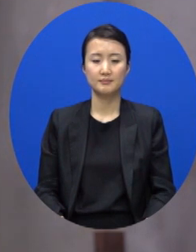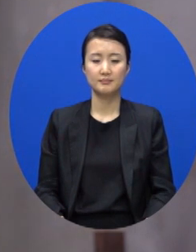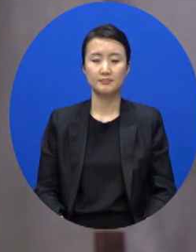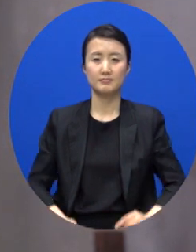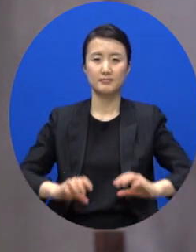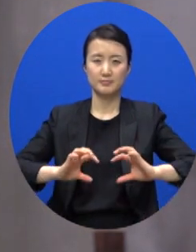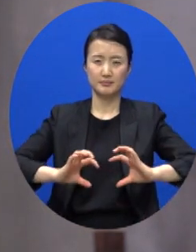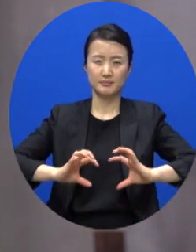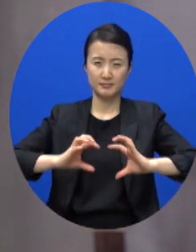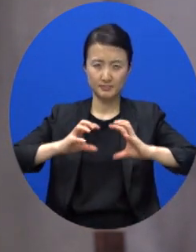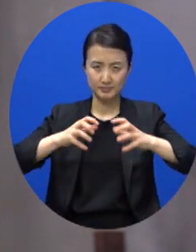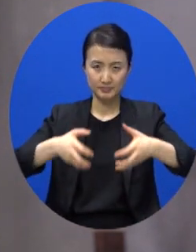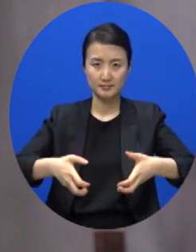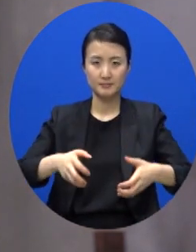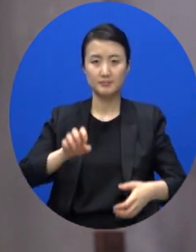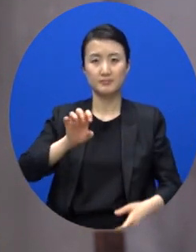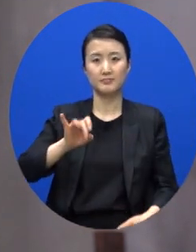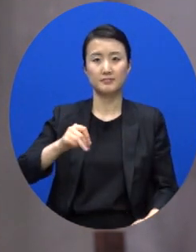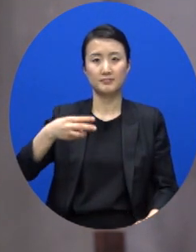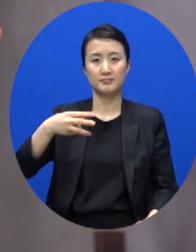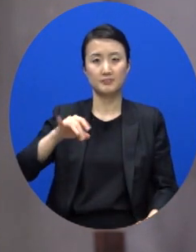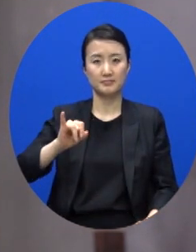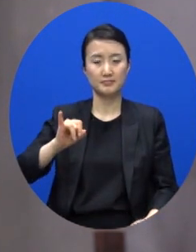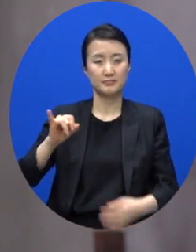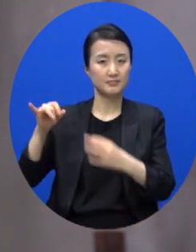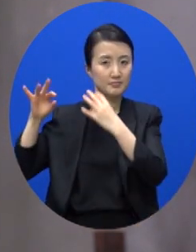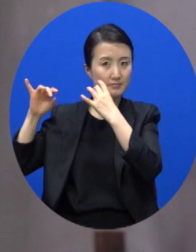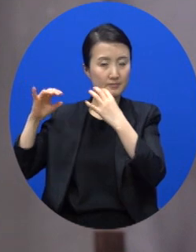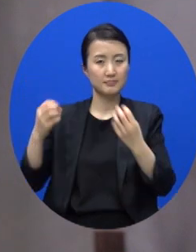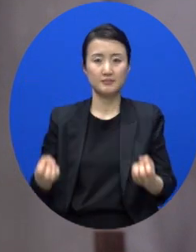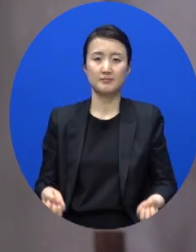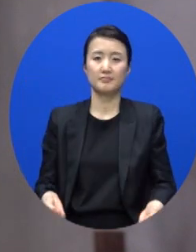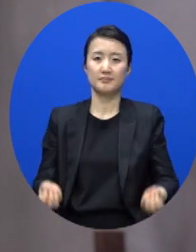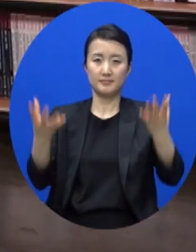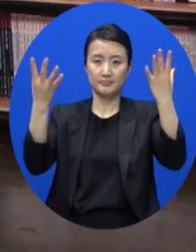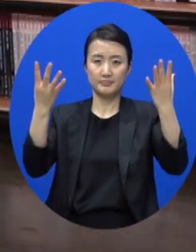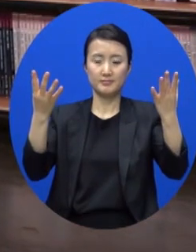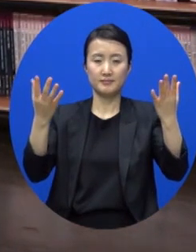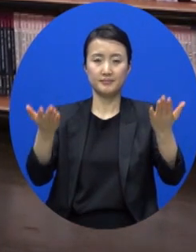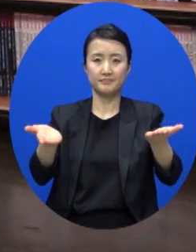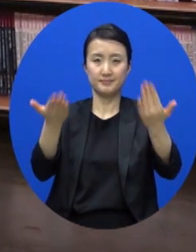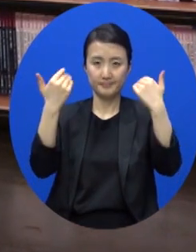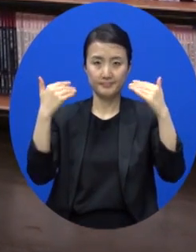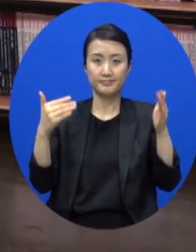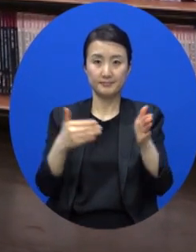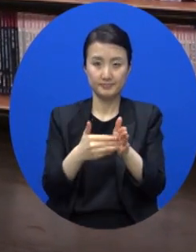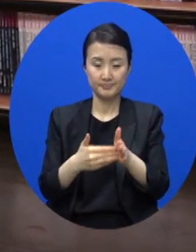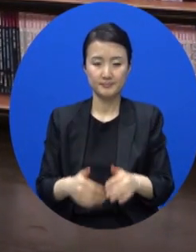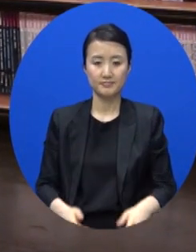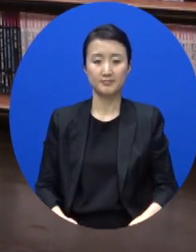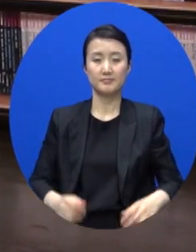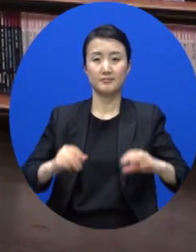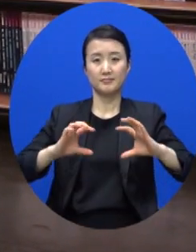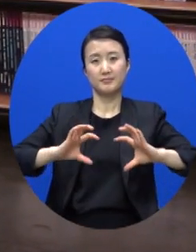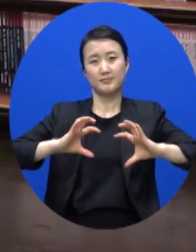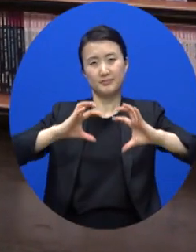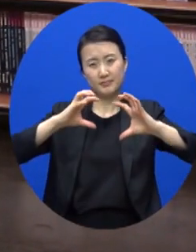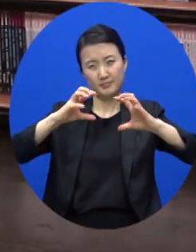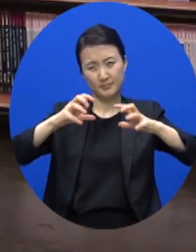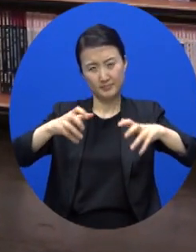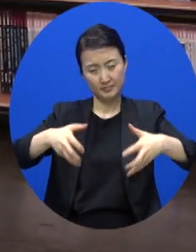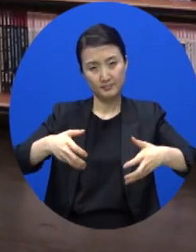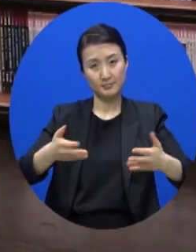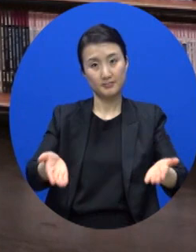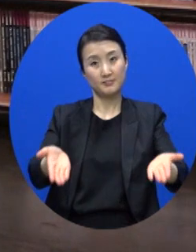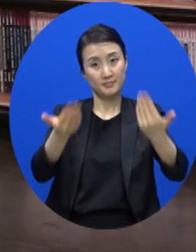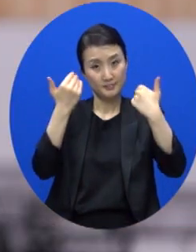세계 피리축제를 유치하게 됐죠. 근데 세계 피리축제를 유치하려고